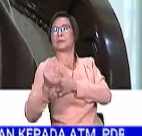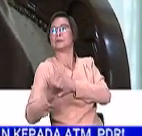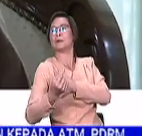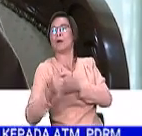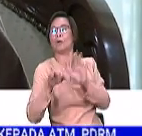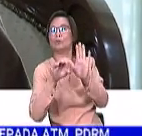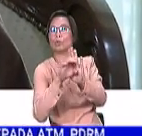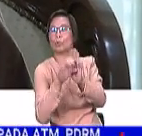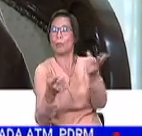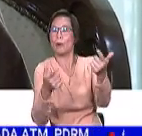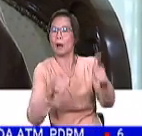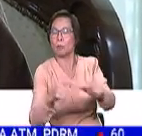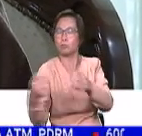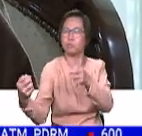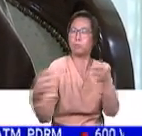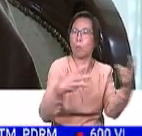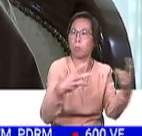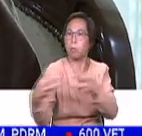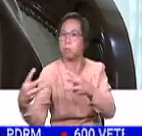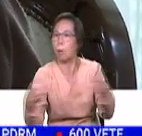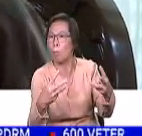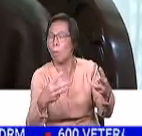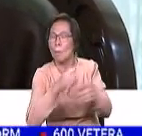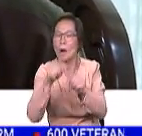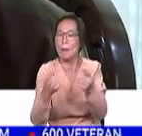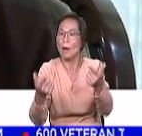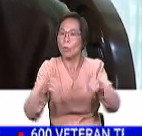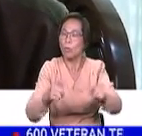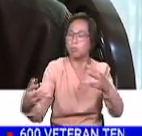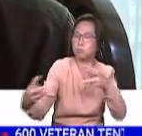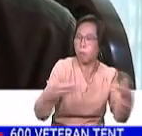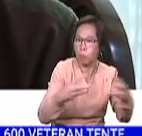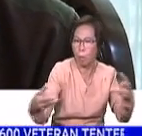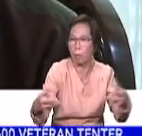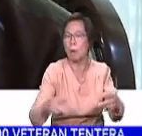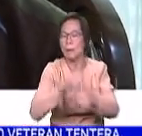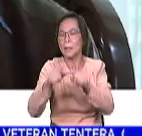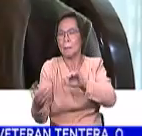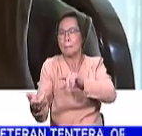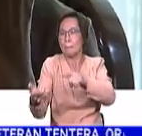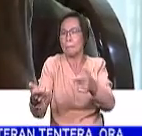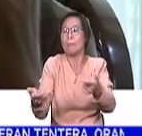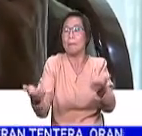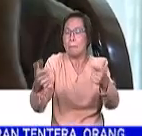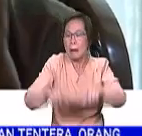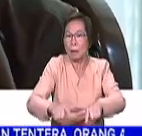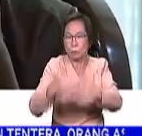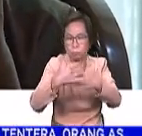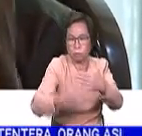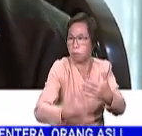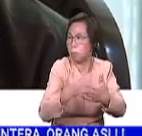apabila pelakunya pertempuran apabila pelakunya terjun kita